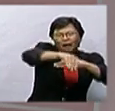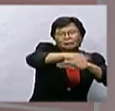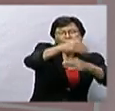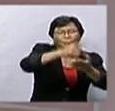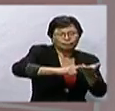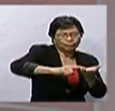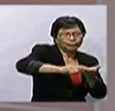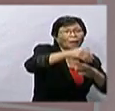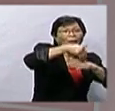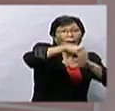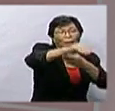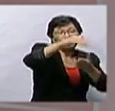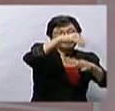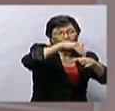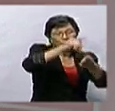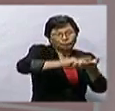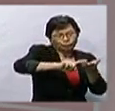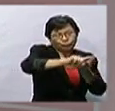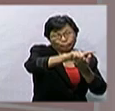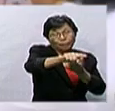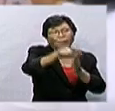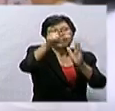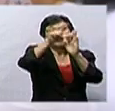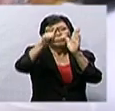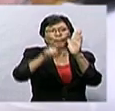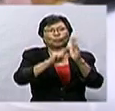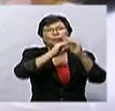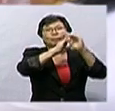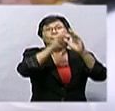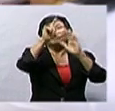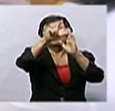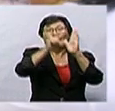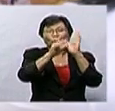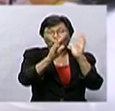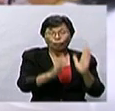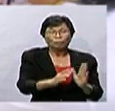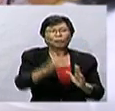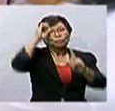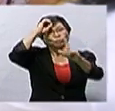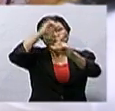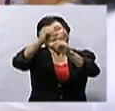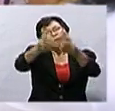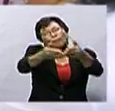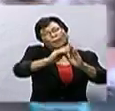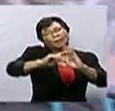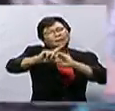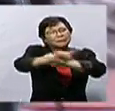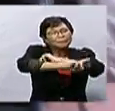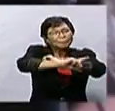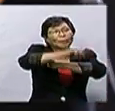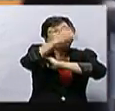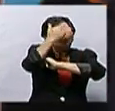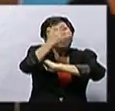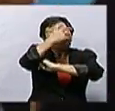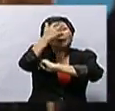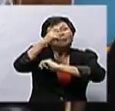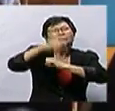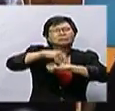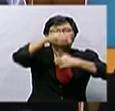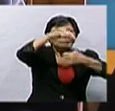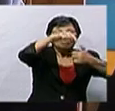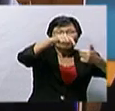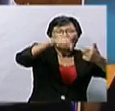minggu hadapan. Menurut salah seorang peguam bela Muhammad Azlan Masyud, tujuan tuntutan saman diteruskan adalah berdasarkan beberapa